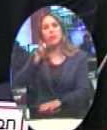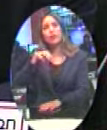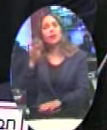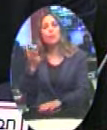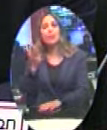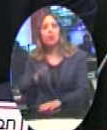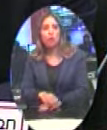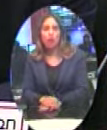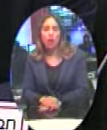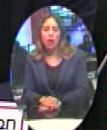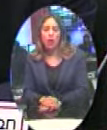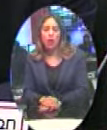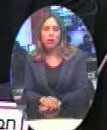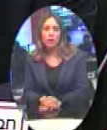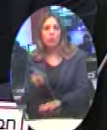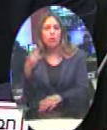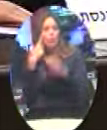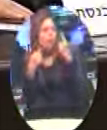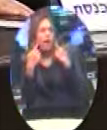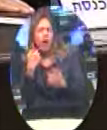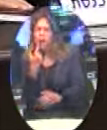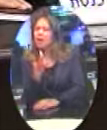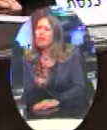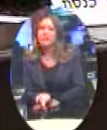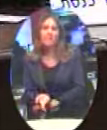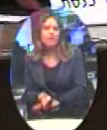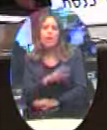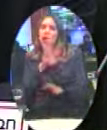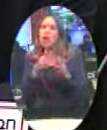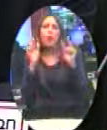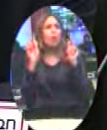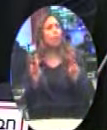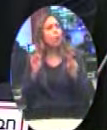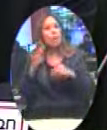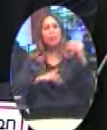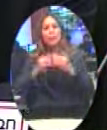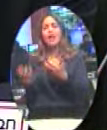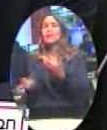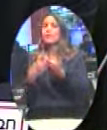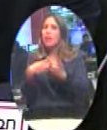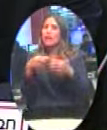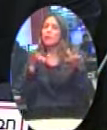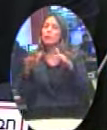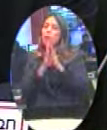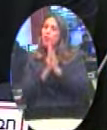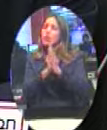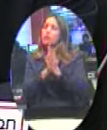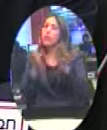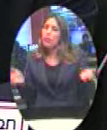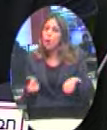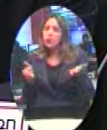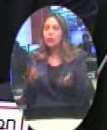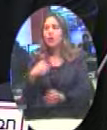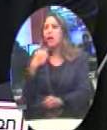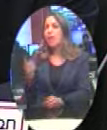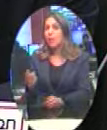הוא בכה לי, אמר, תשמע, הכל מוקפא, תצטרף לממשלה, תדחוף את זה קדימה. אמרתי, בני, יש לי